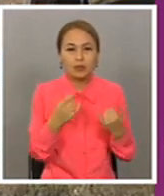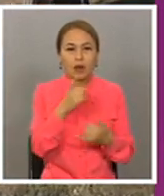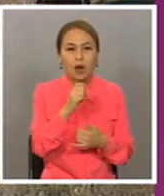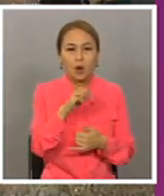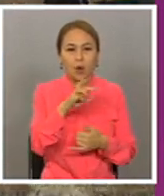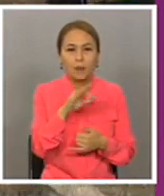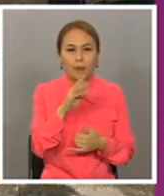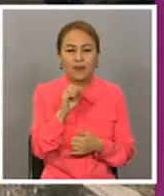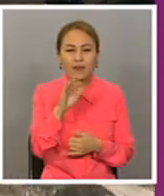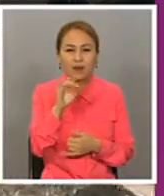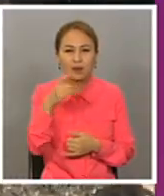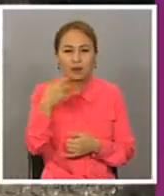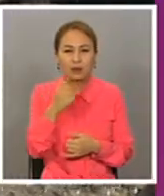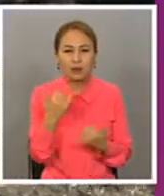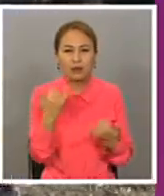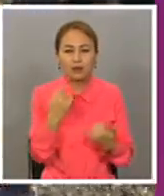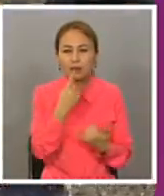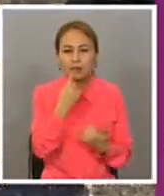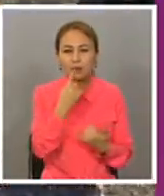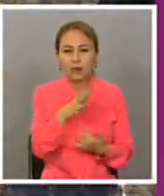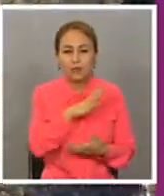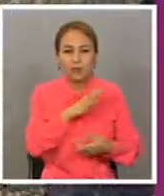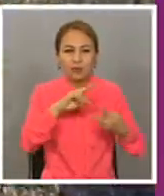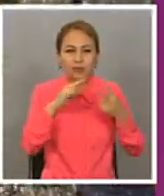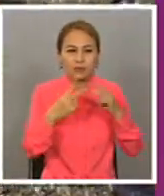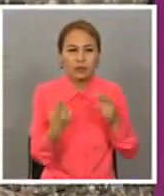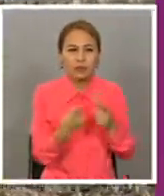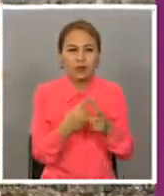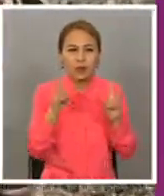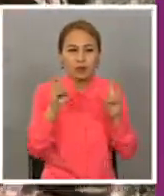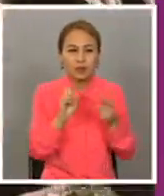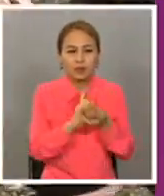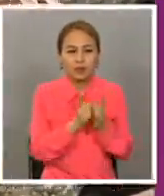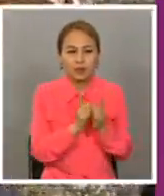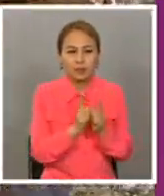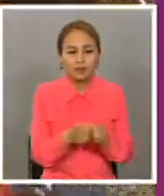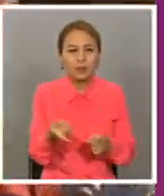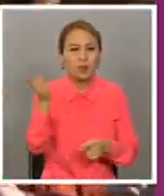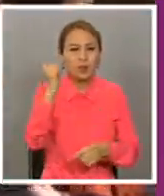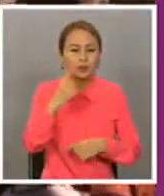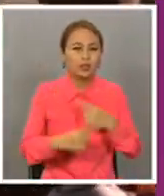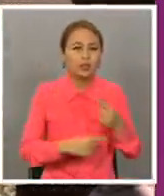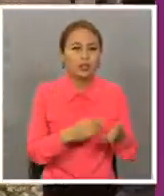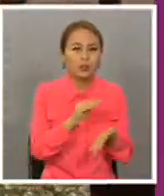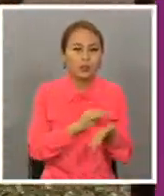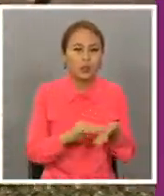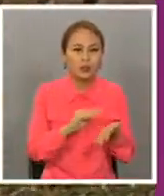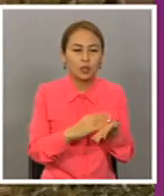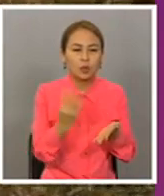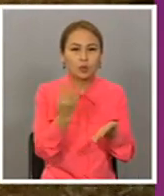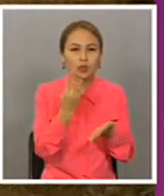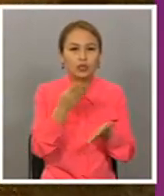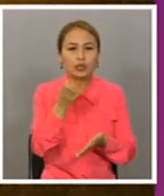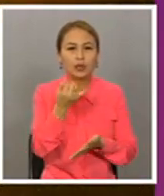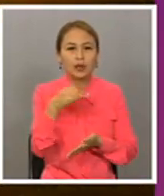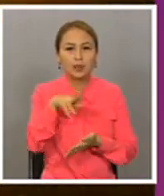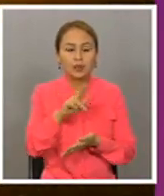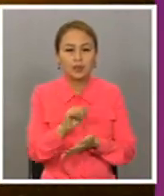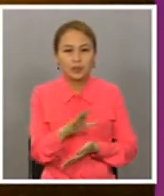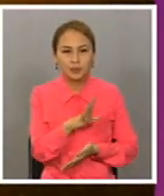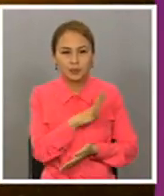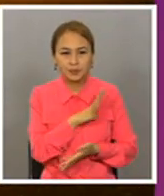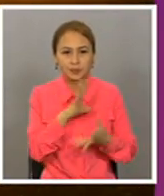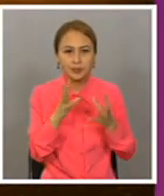Хаумаварга қазіргі тілге қымыз ішушілер деп аударылады. Көне жазба бойынша 4-ші тайпа Аримаспы,